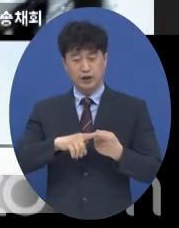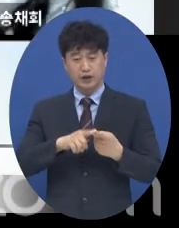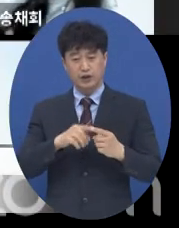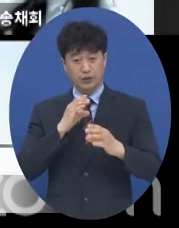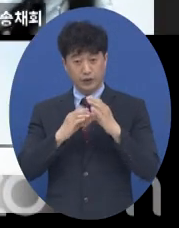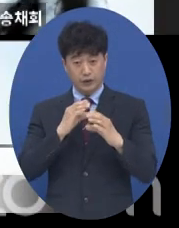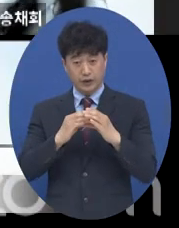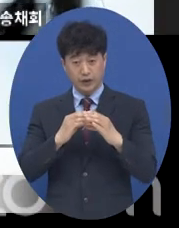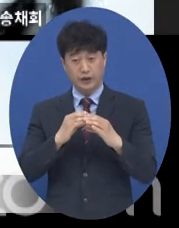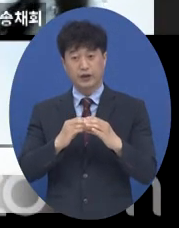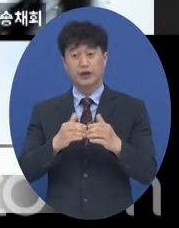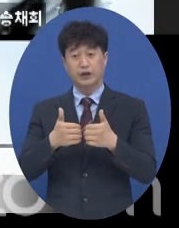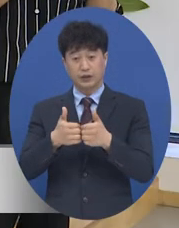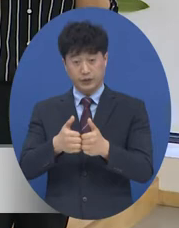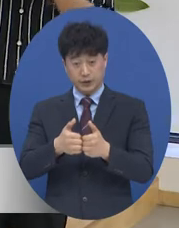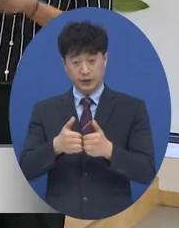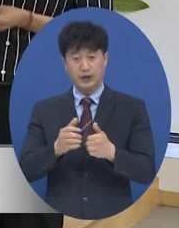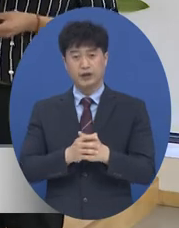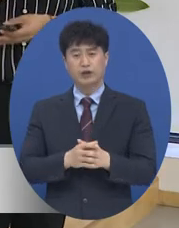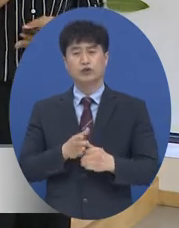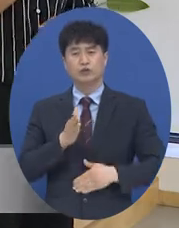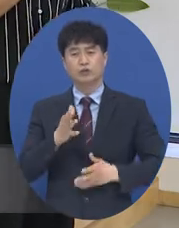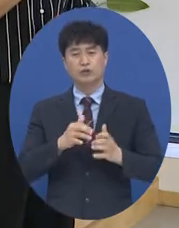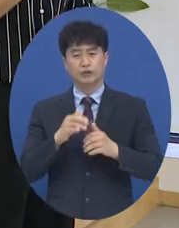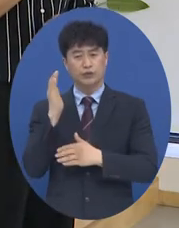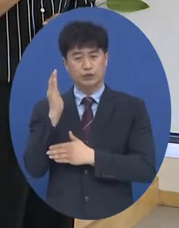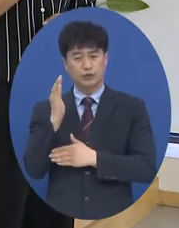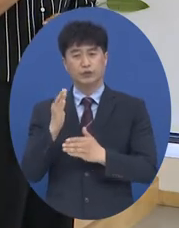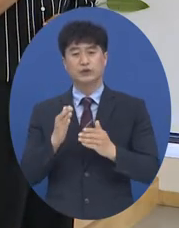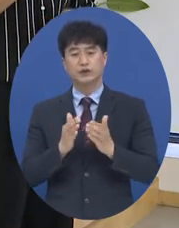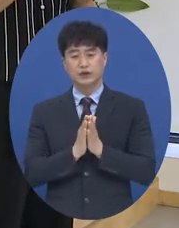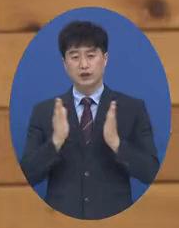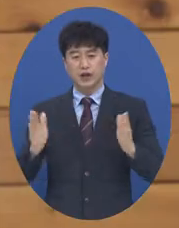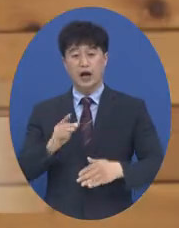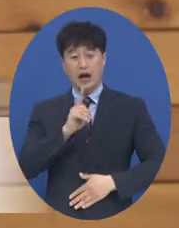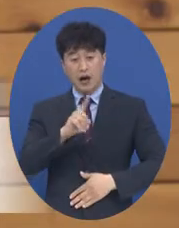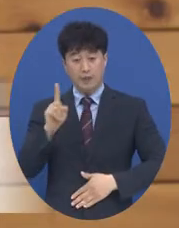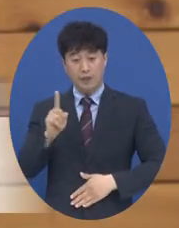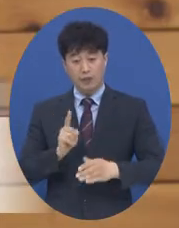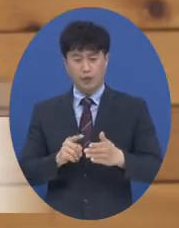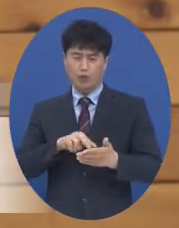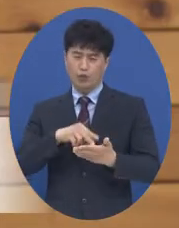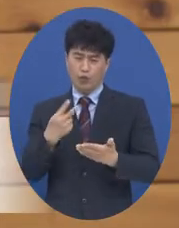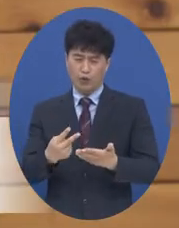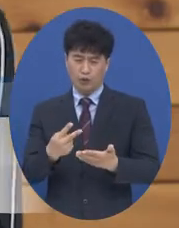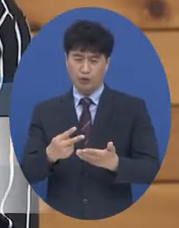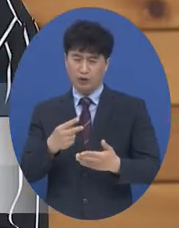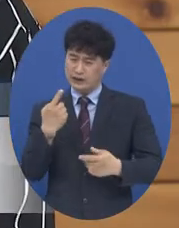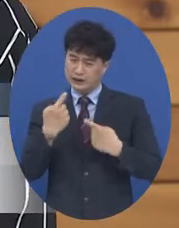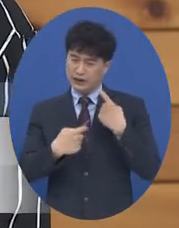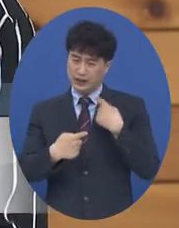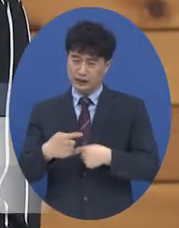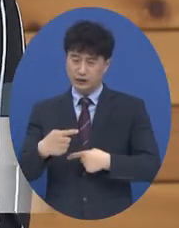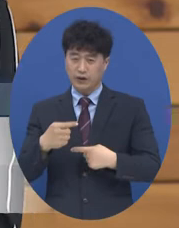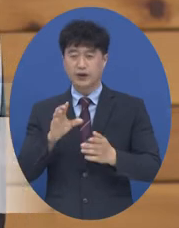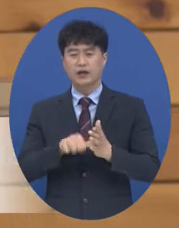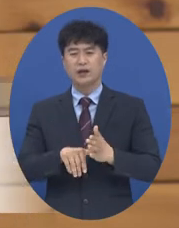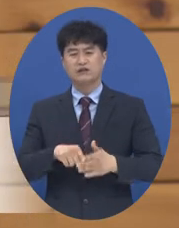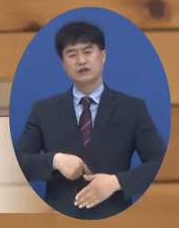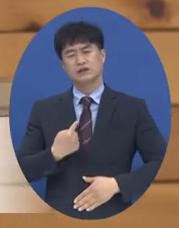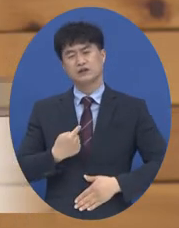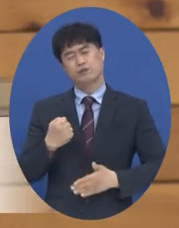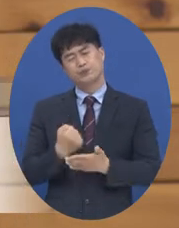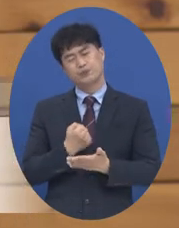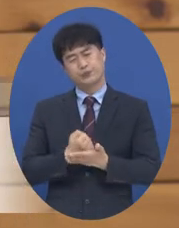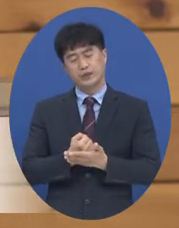대해 소통하는 토크 콘서트와 전문가 포럼이 진행됐습니다. 한번한 번의 넘어짐이나 무릎에 상처가 날